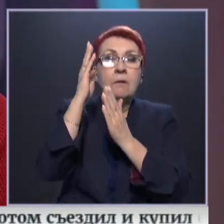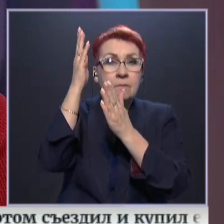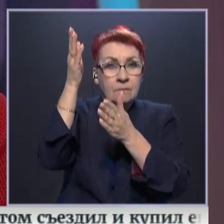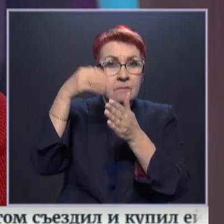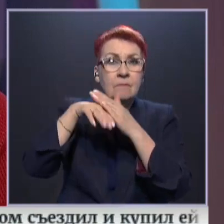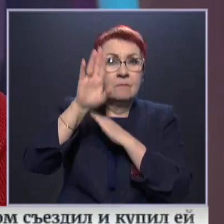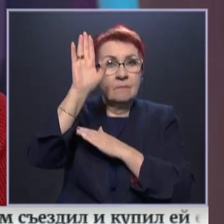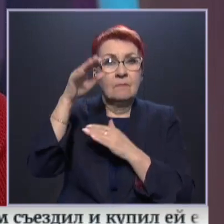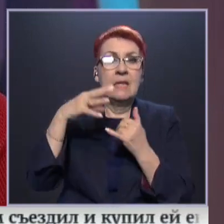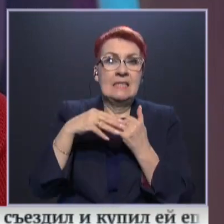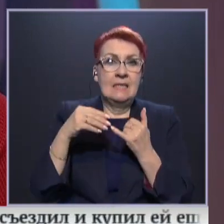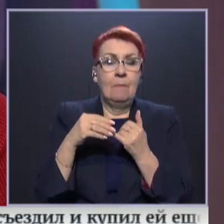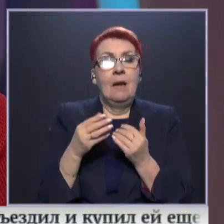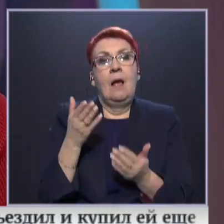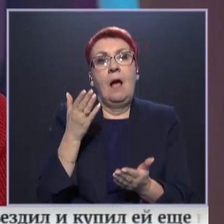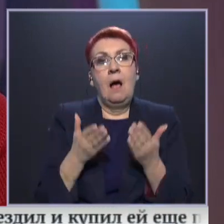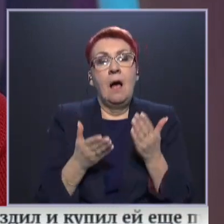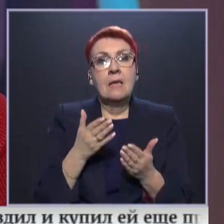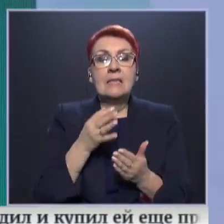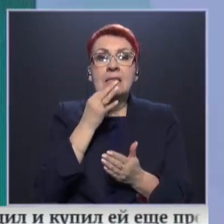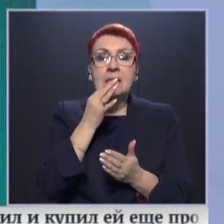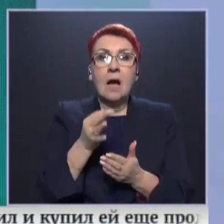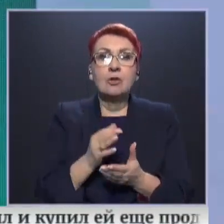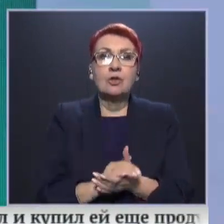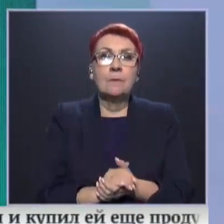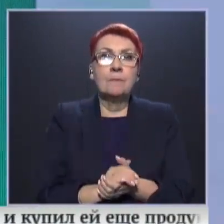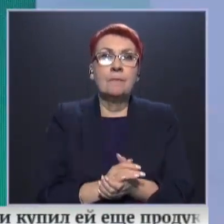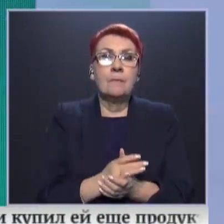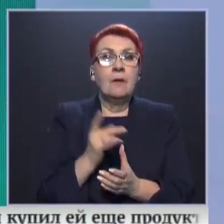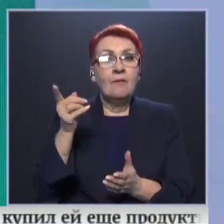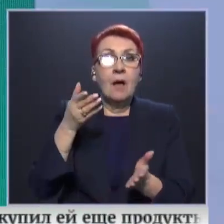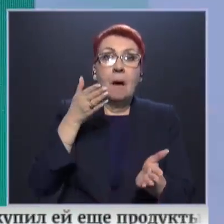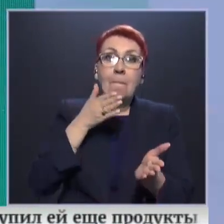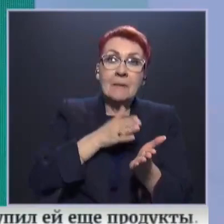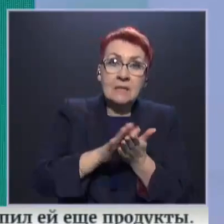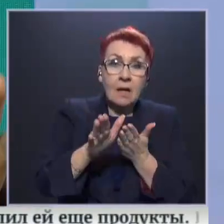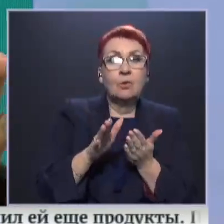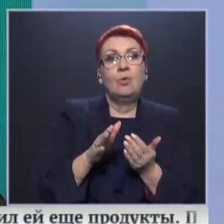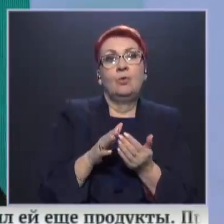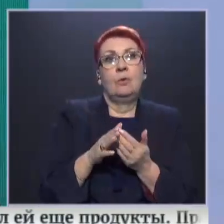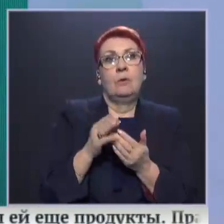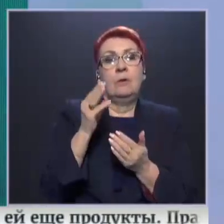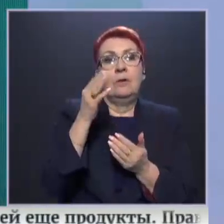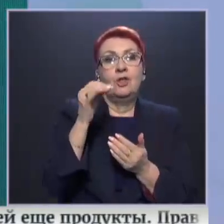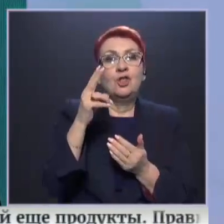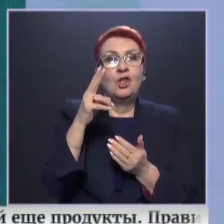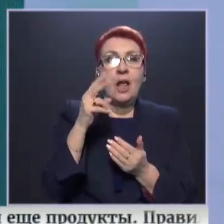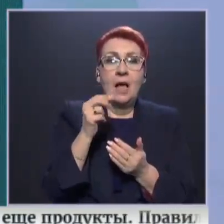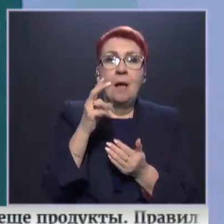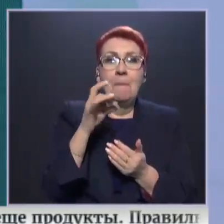если, да, если, скажем, вы поскользнулись, шейка бедра, ну, вам это, Алена, не